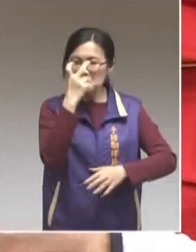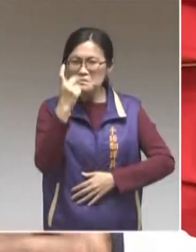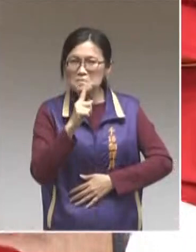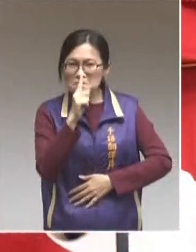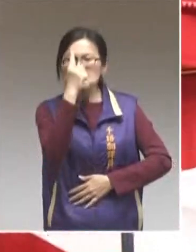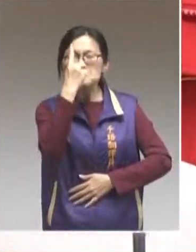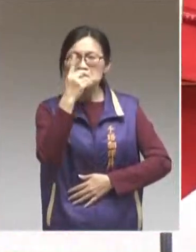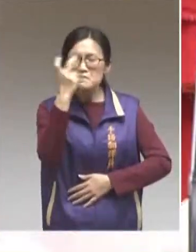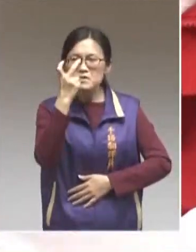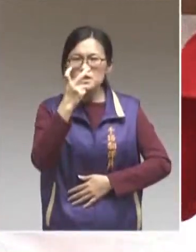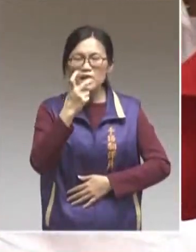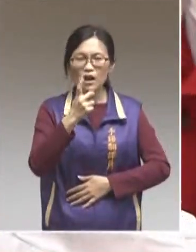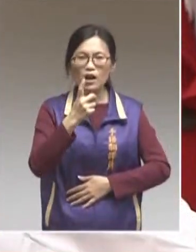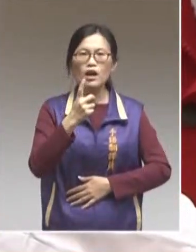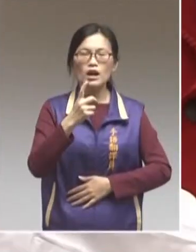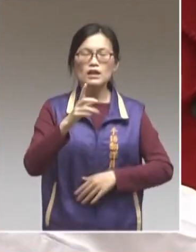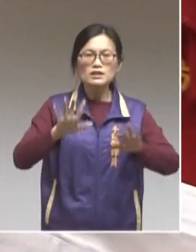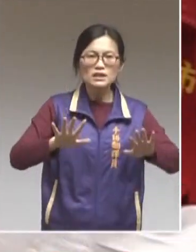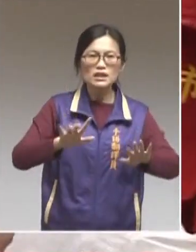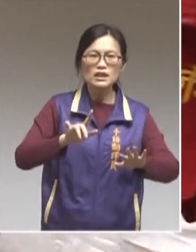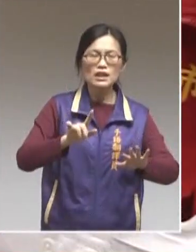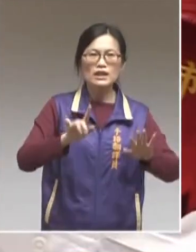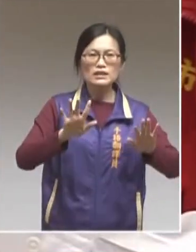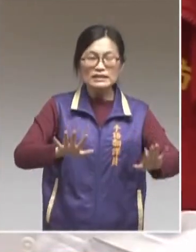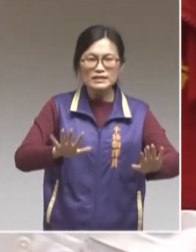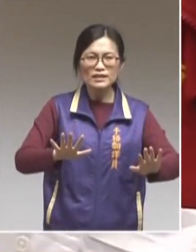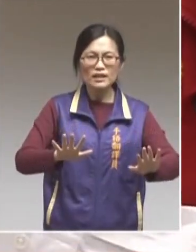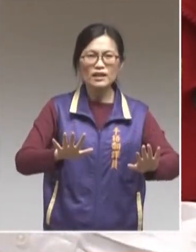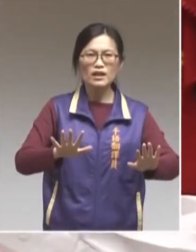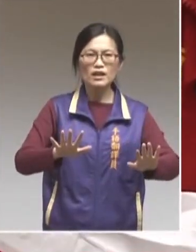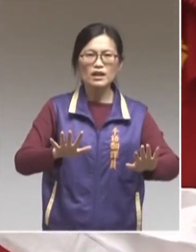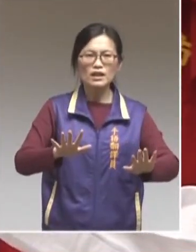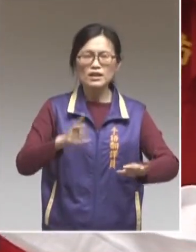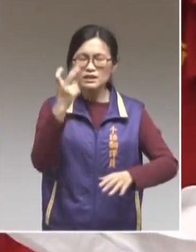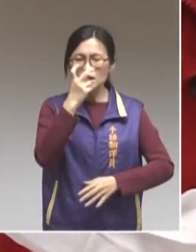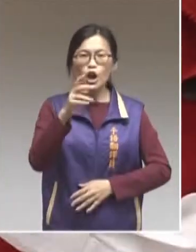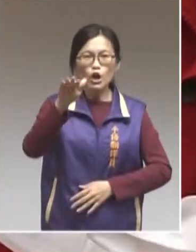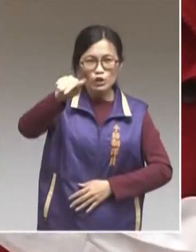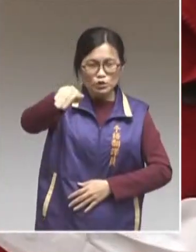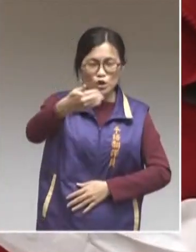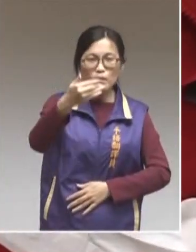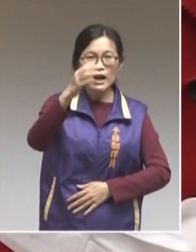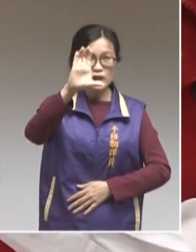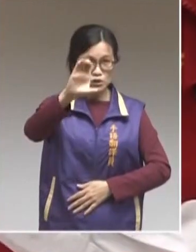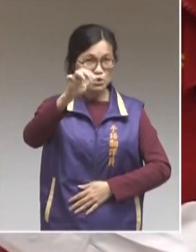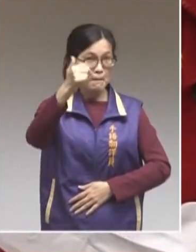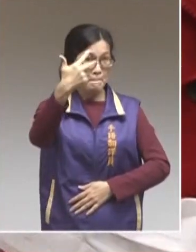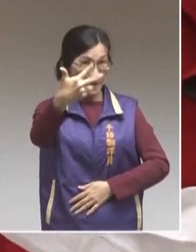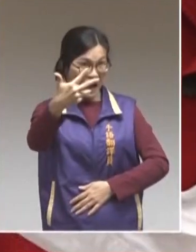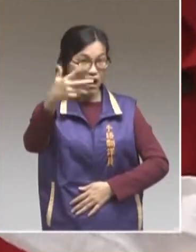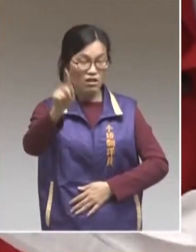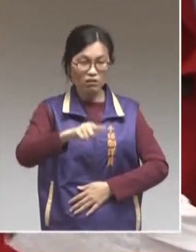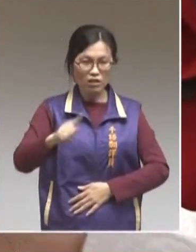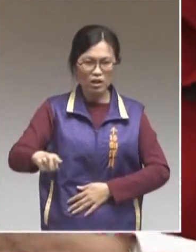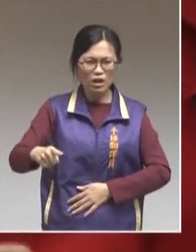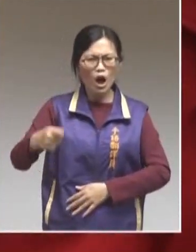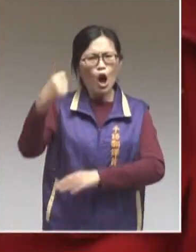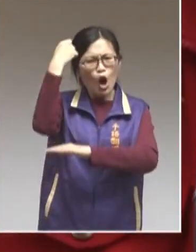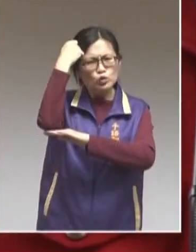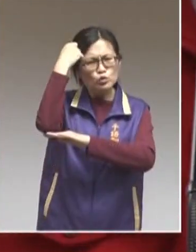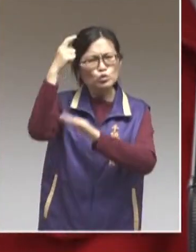们1181位，好，那我们今天筛检了998位，好，那常住的人口